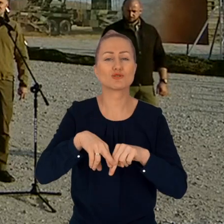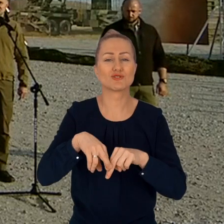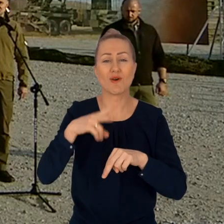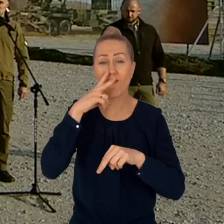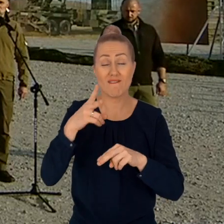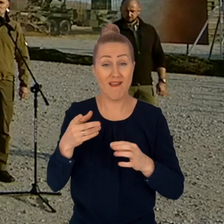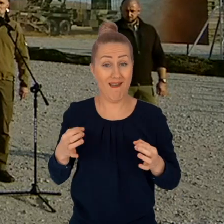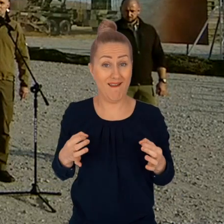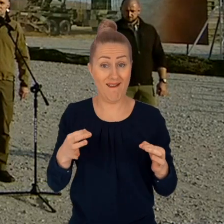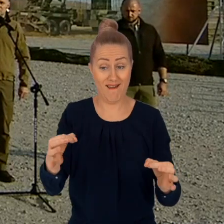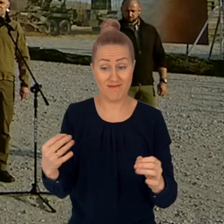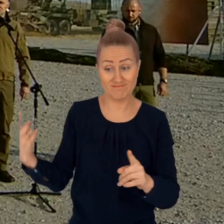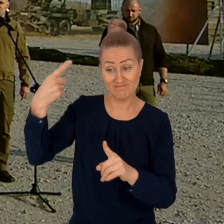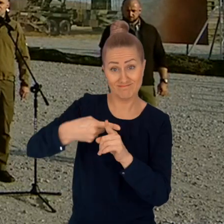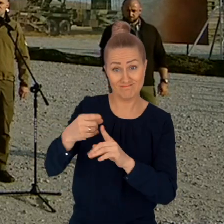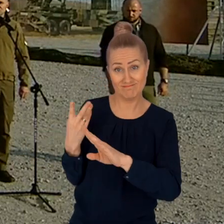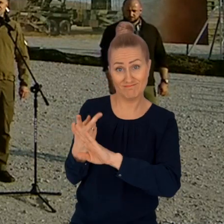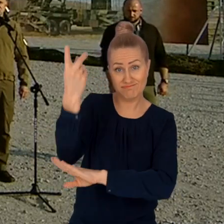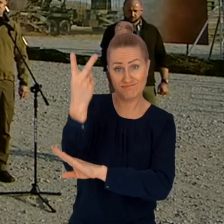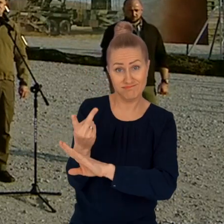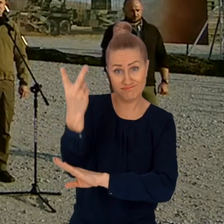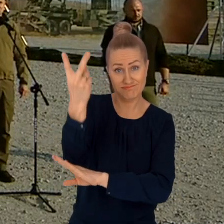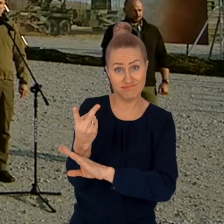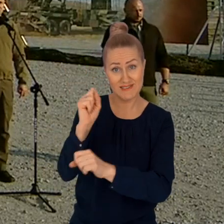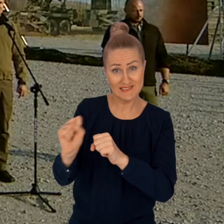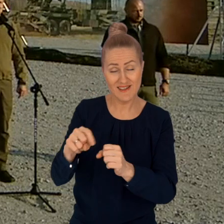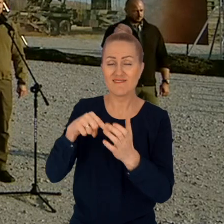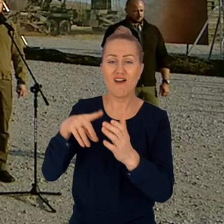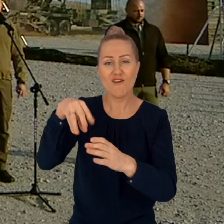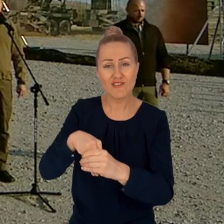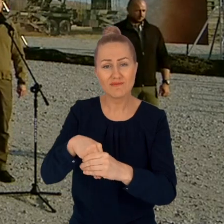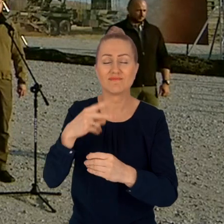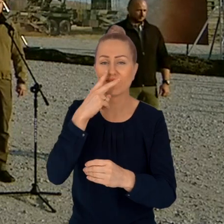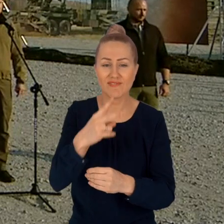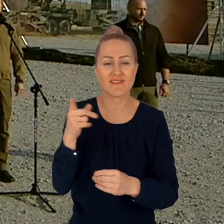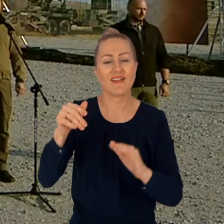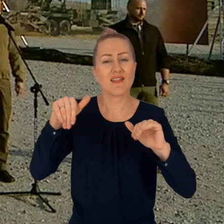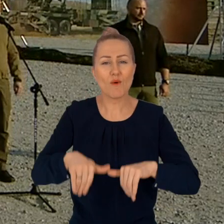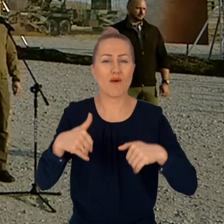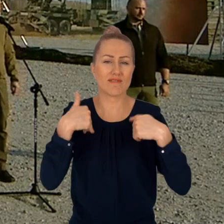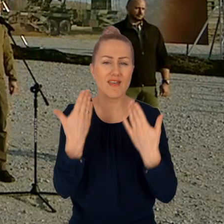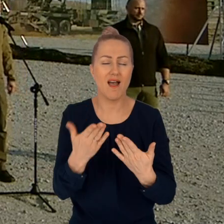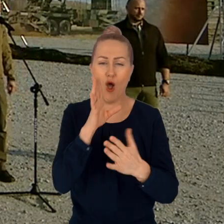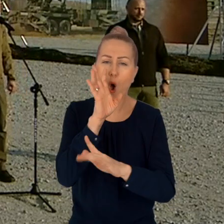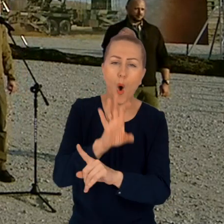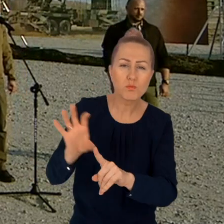tych pojazdach, które umożliwiają po pierwsze obserwacje, a